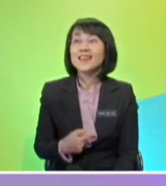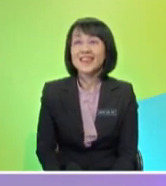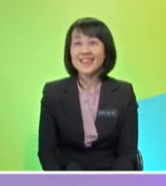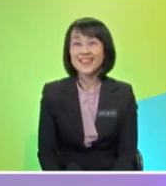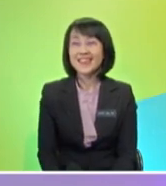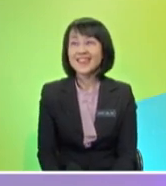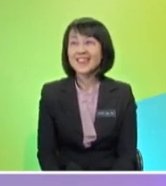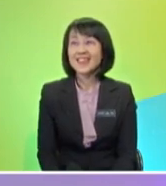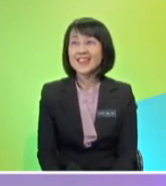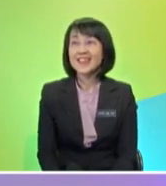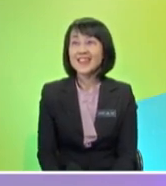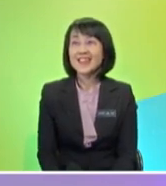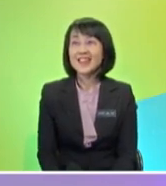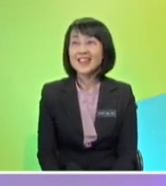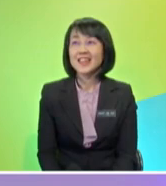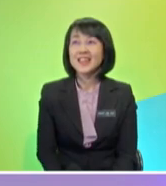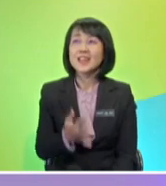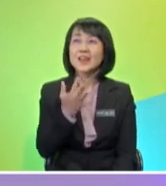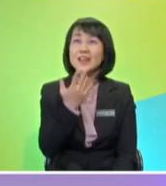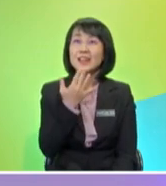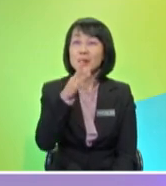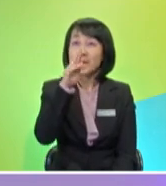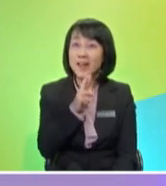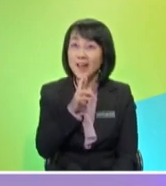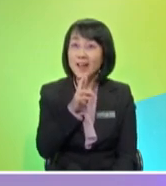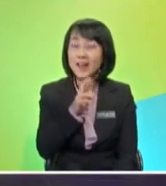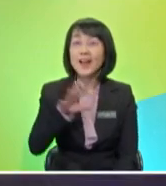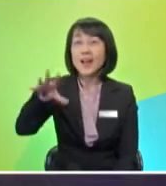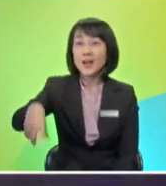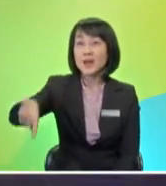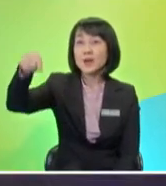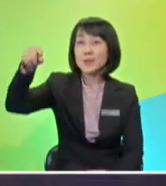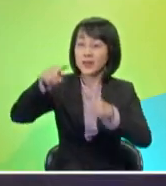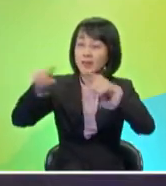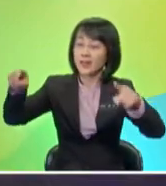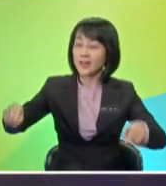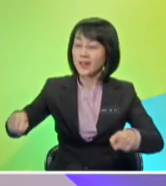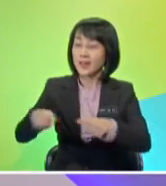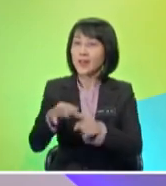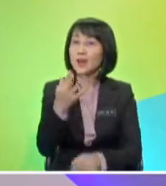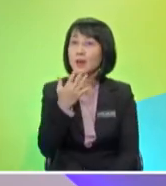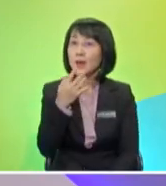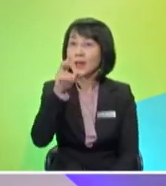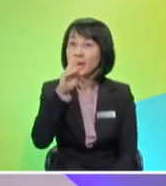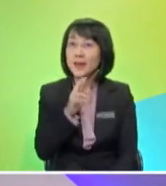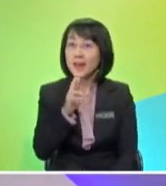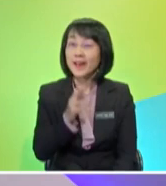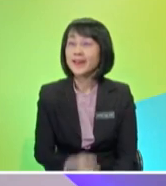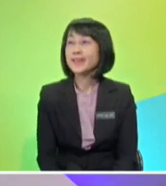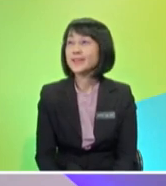Okey. Merah. Merah. Cikgu ambil sampul yang berwarna merah. Cikgu bacakan soalan dekat